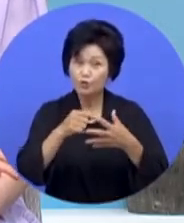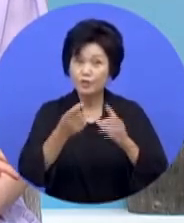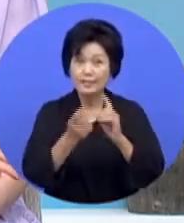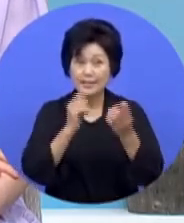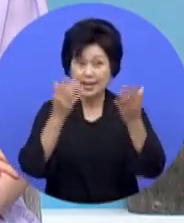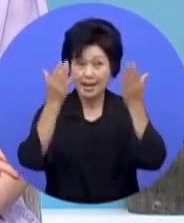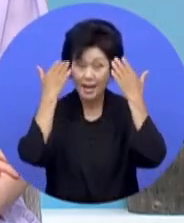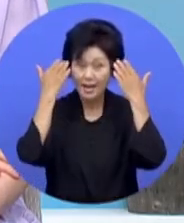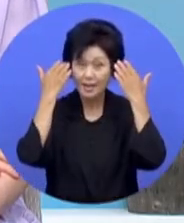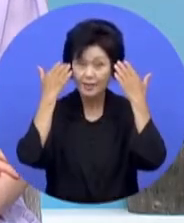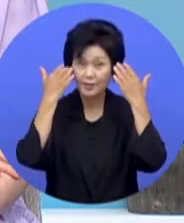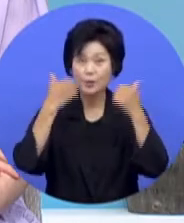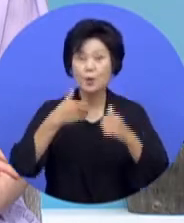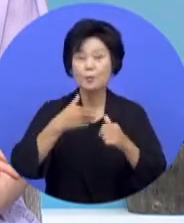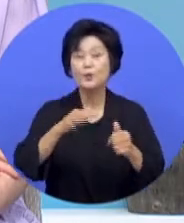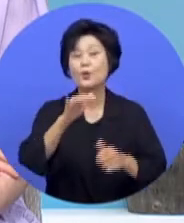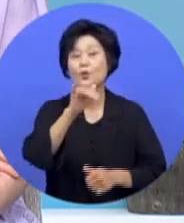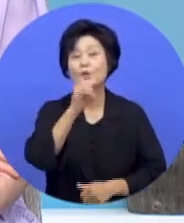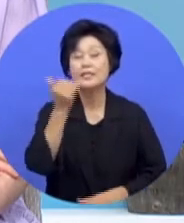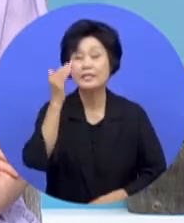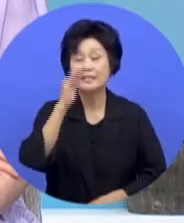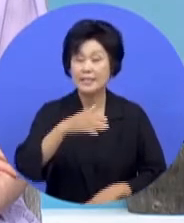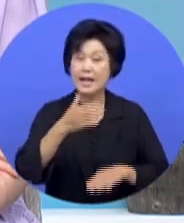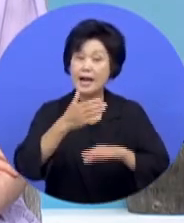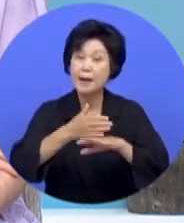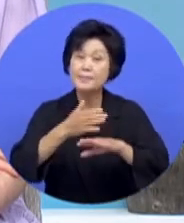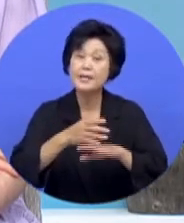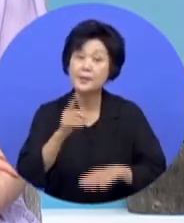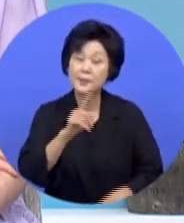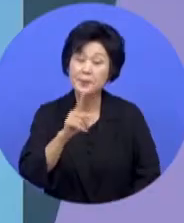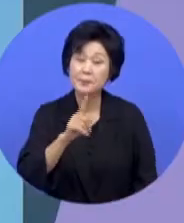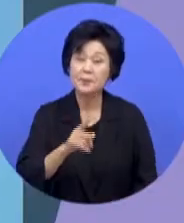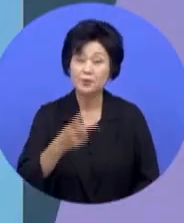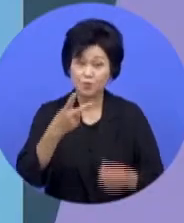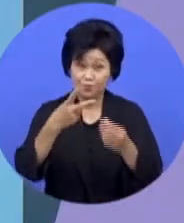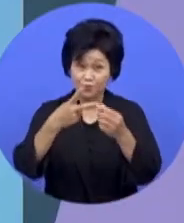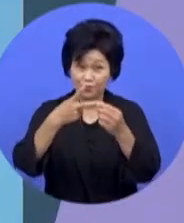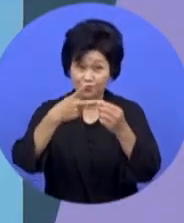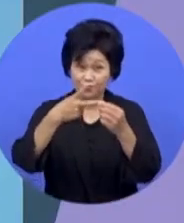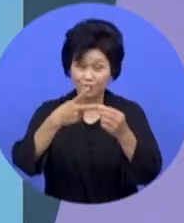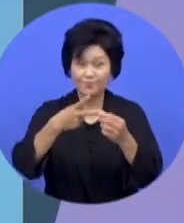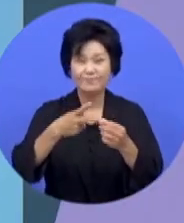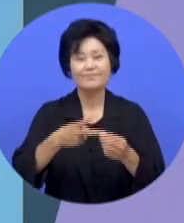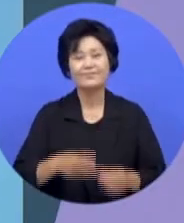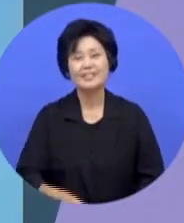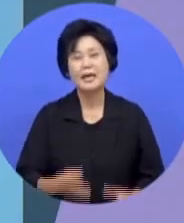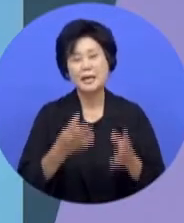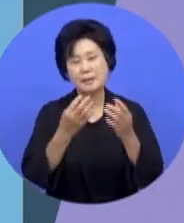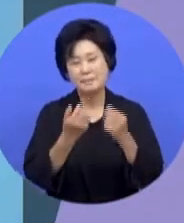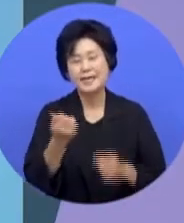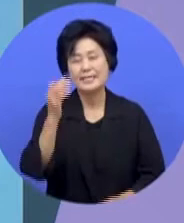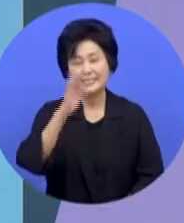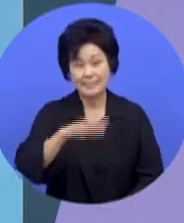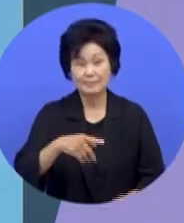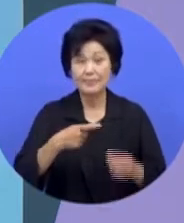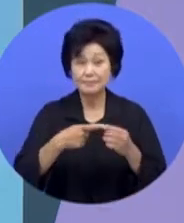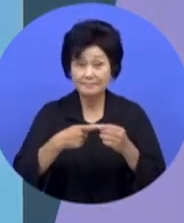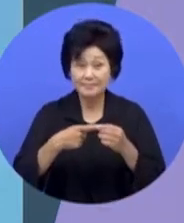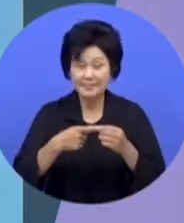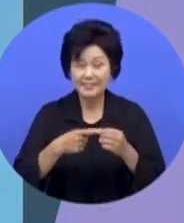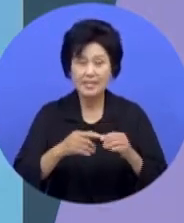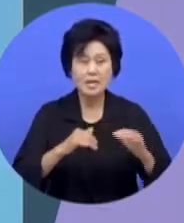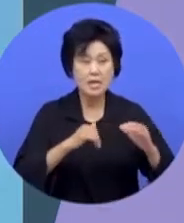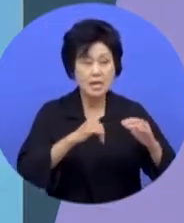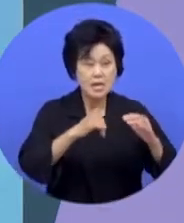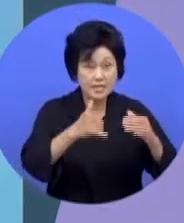정말 감사한 거 구체적으로 어떤 게 있을까요? 너무 많은데요. 우선은 세상에서 만날 수